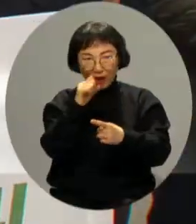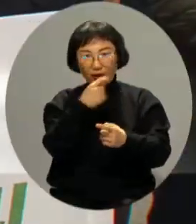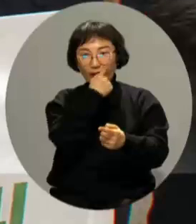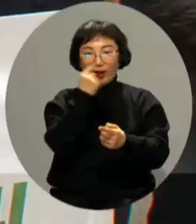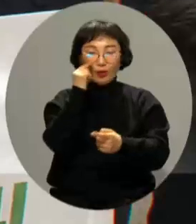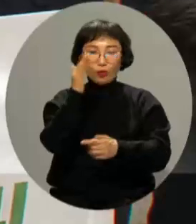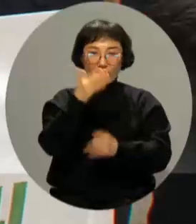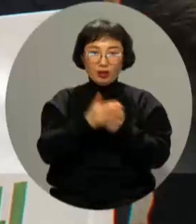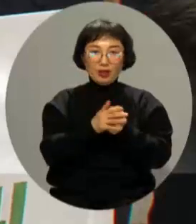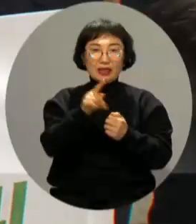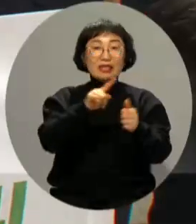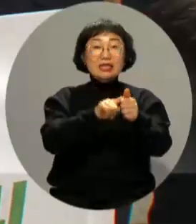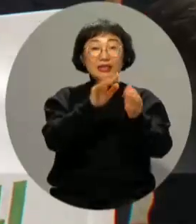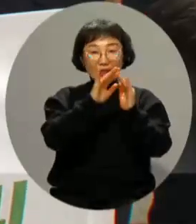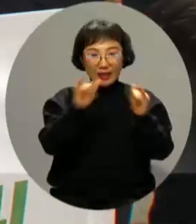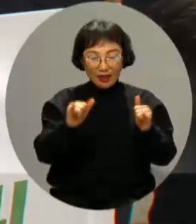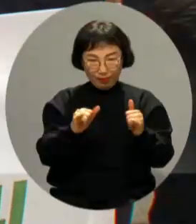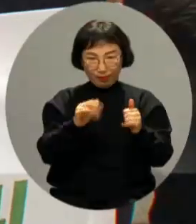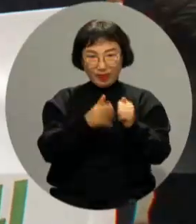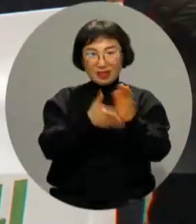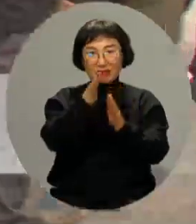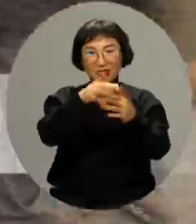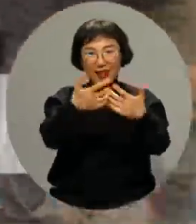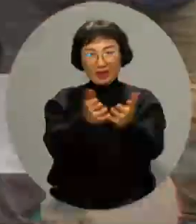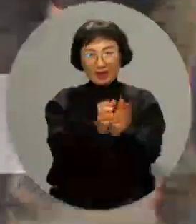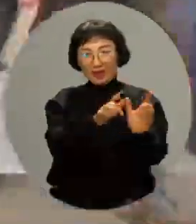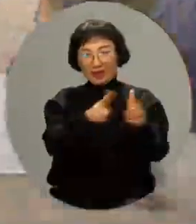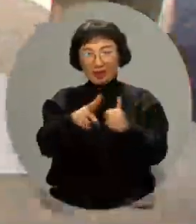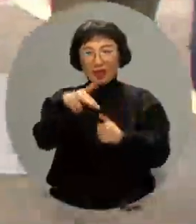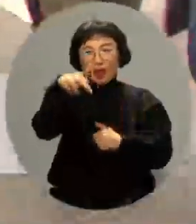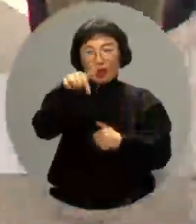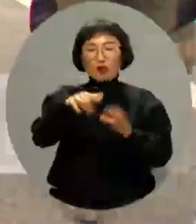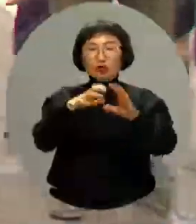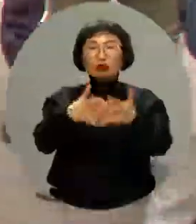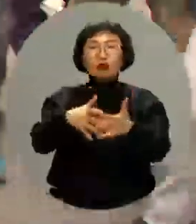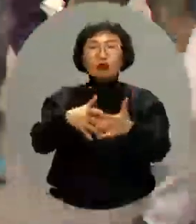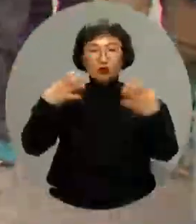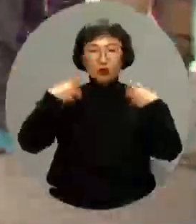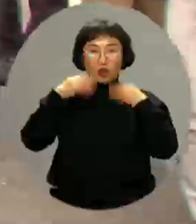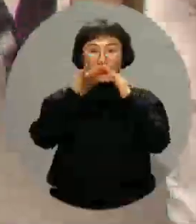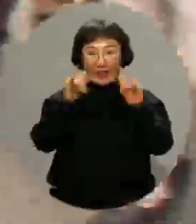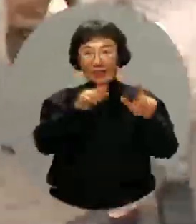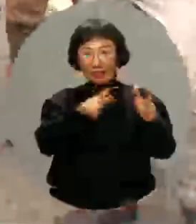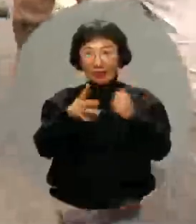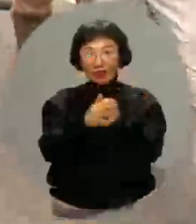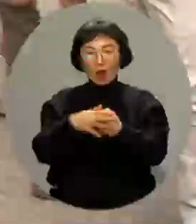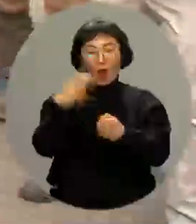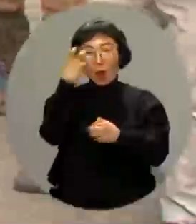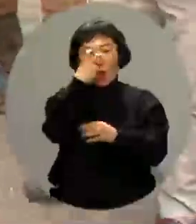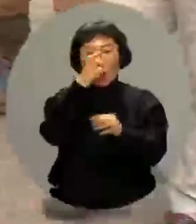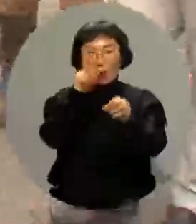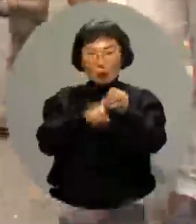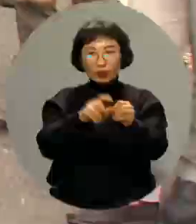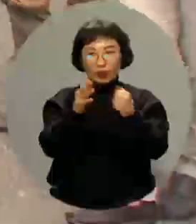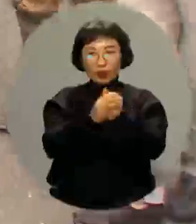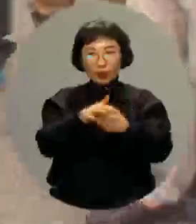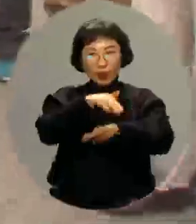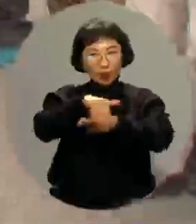하대표와 시민단체들은 국정원이 공안정국을 조성하기 위해 기획 수사를 벌였다고 반발해